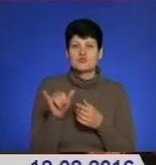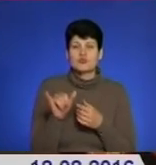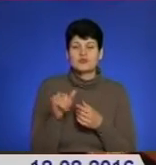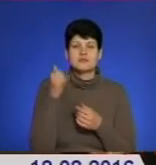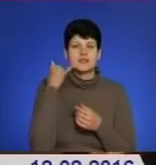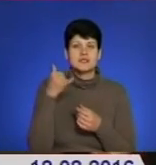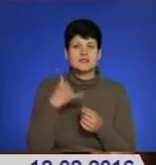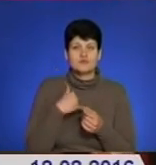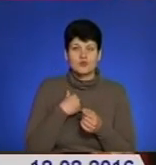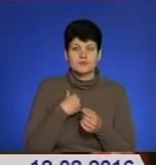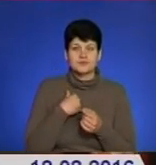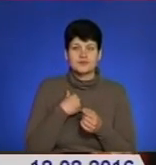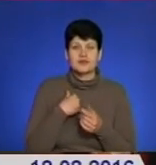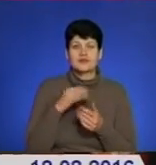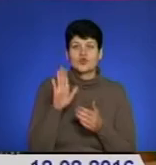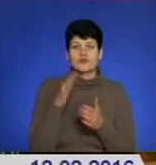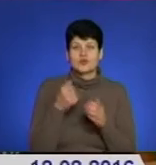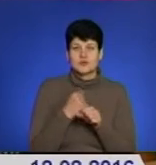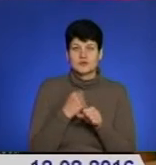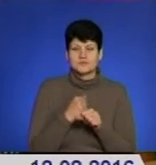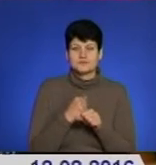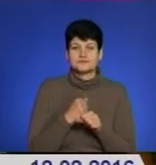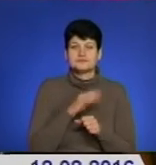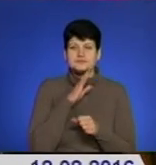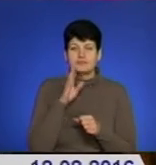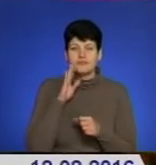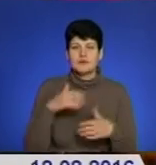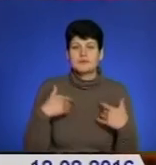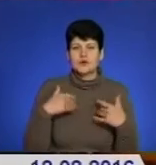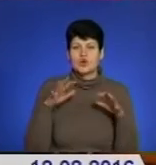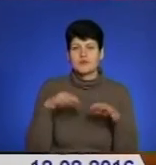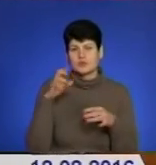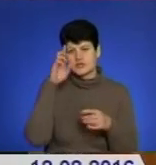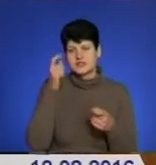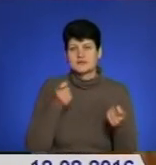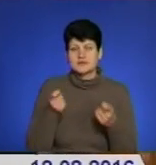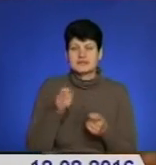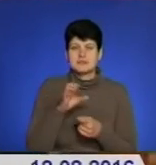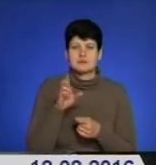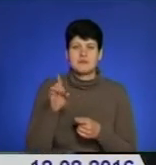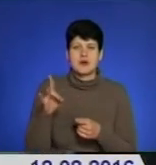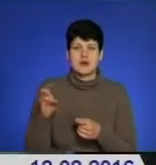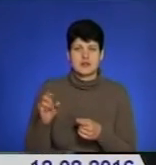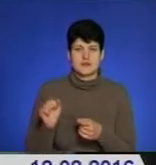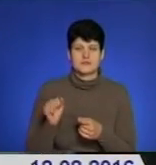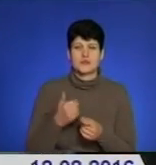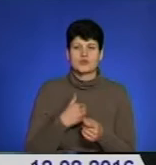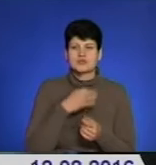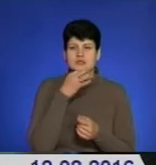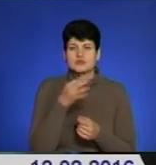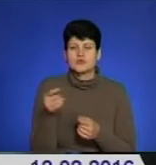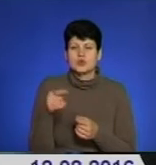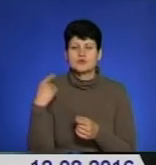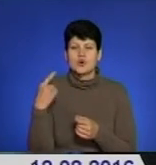каже, дзвонить до мене, а він мав до вівторка робити. Матерів привітав голова обласної державної адміністрації Степан Барна. Хочу відзначити, що в